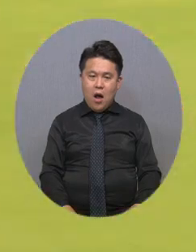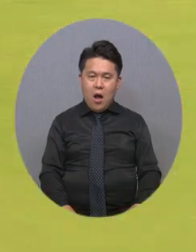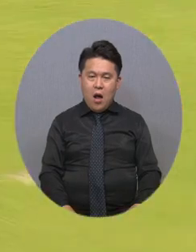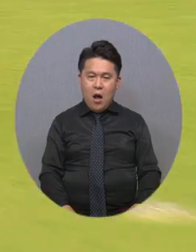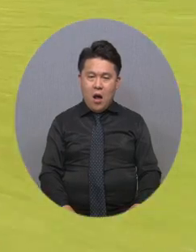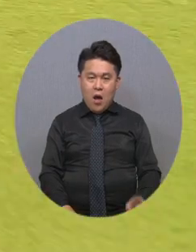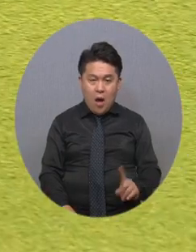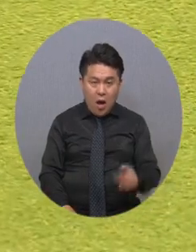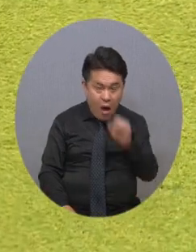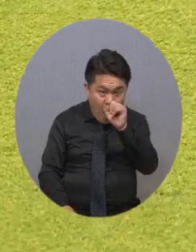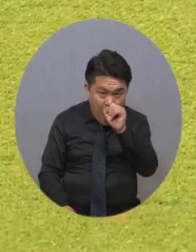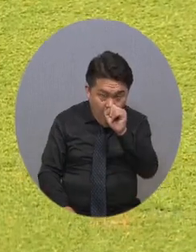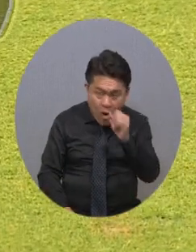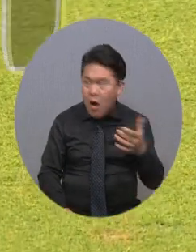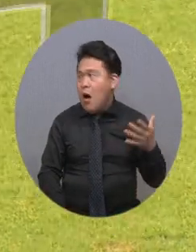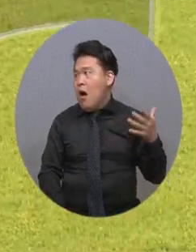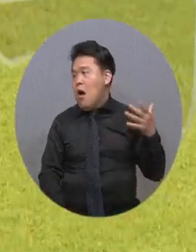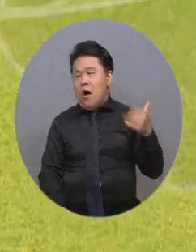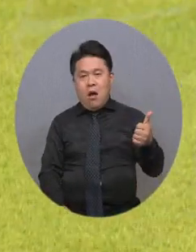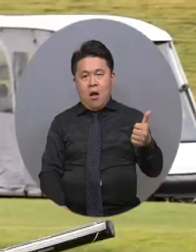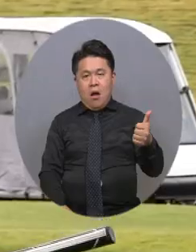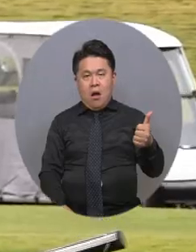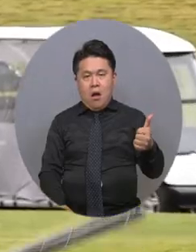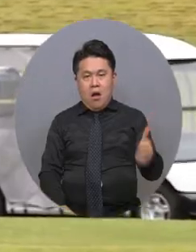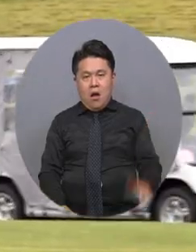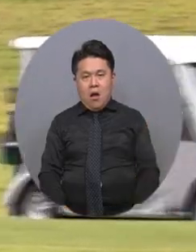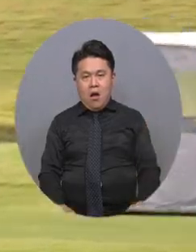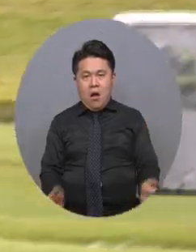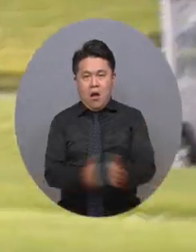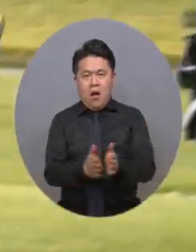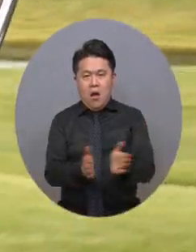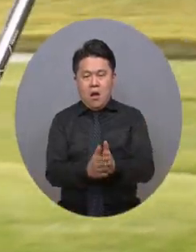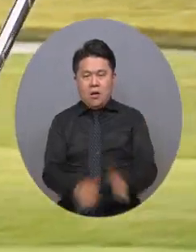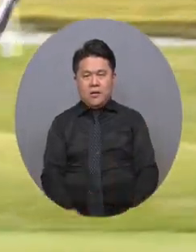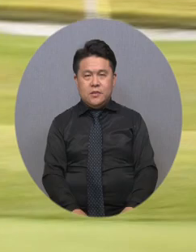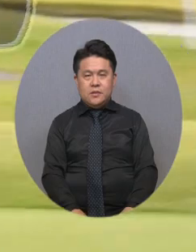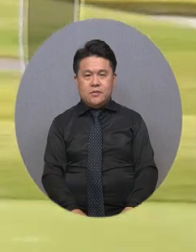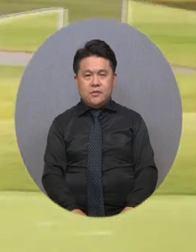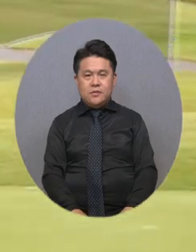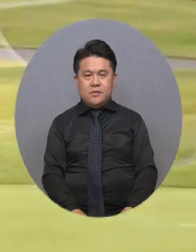좋다. 좋다. 오. 오. 오.